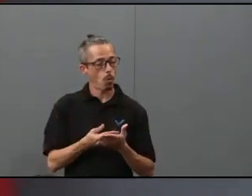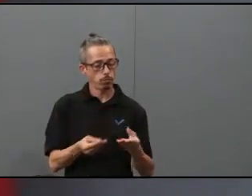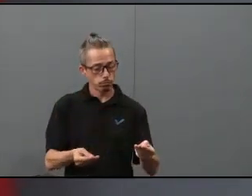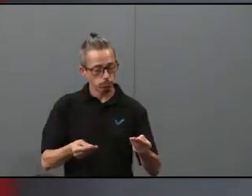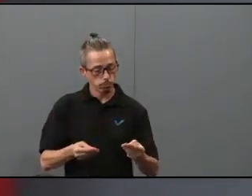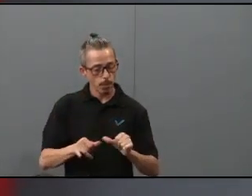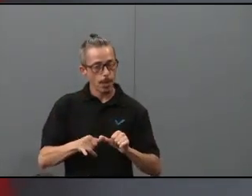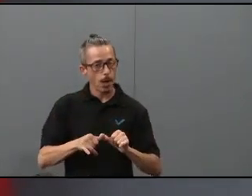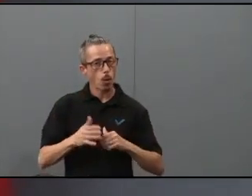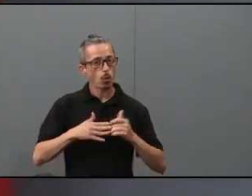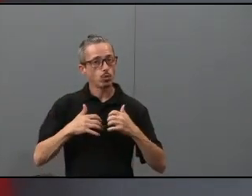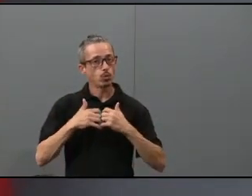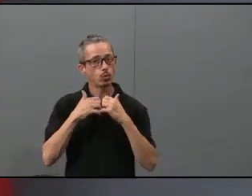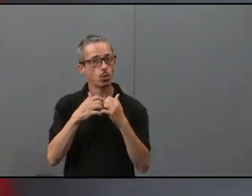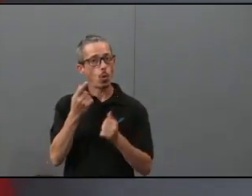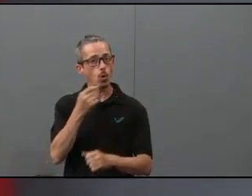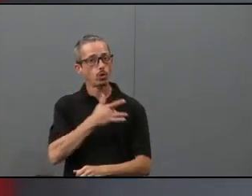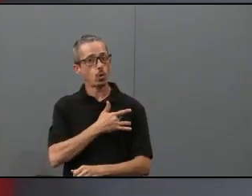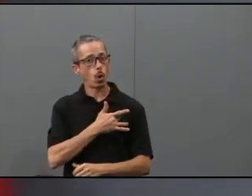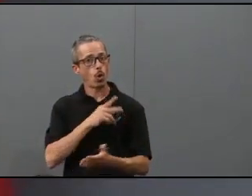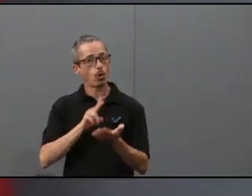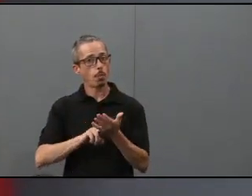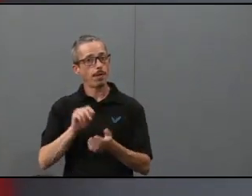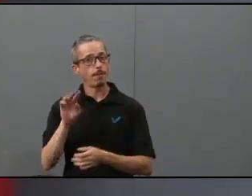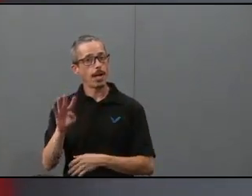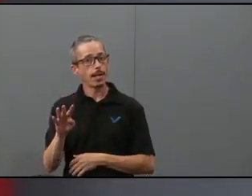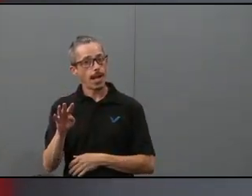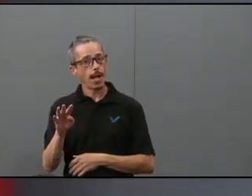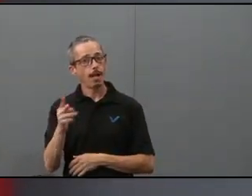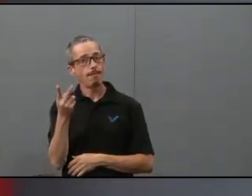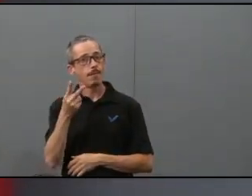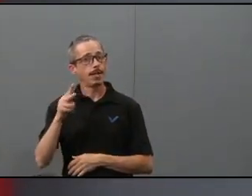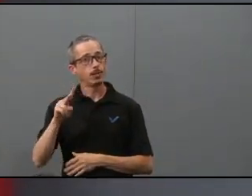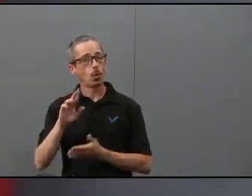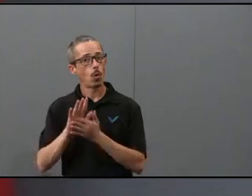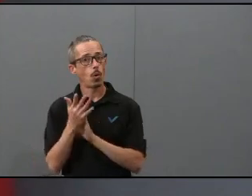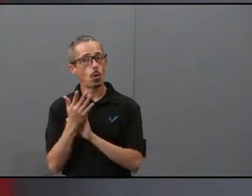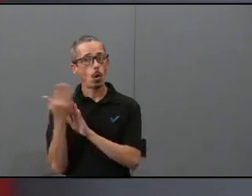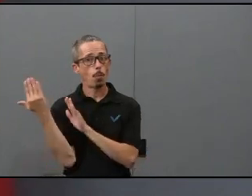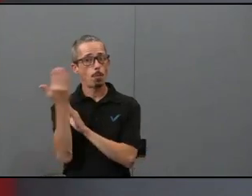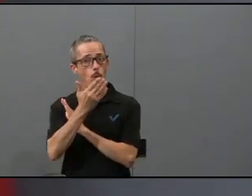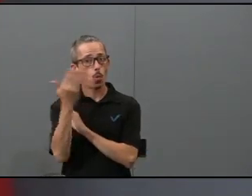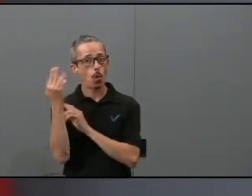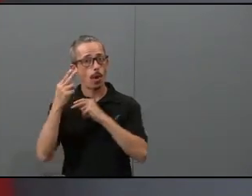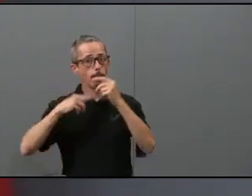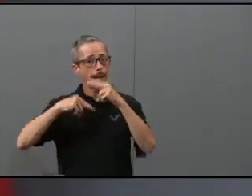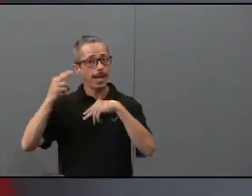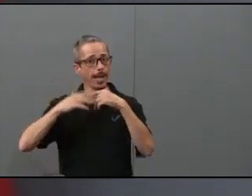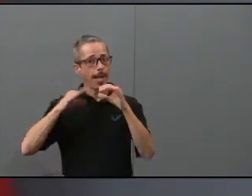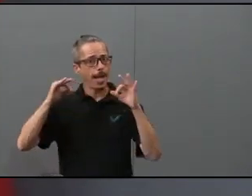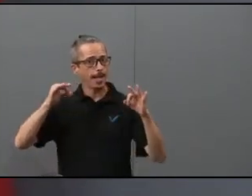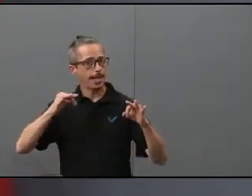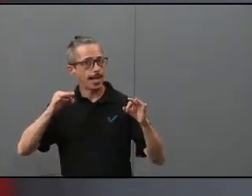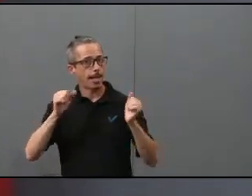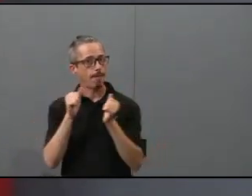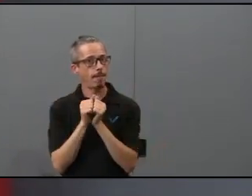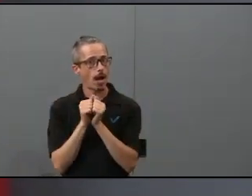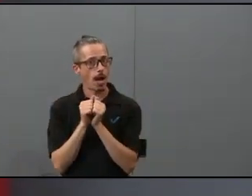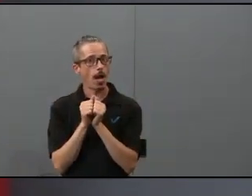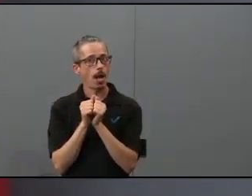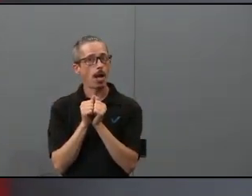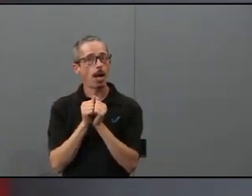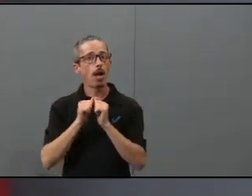construction daté du 11 juin 2024 version mur avant en brique teinte ainsi que les plans